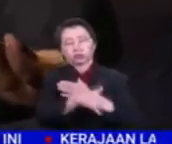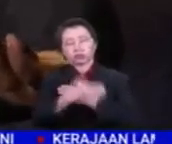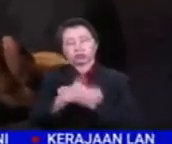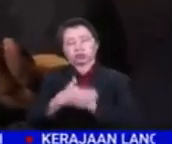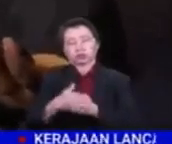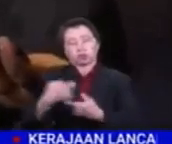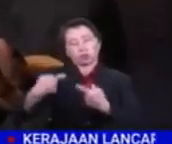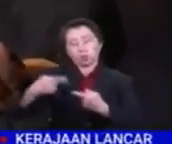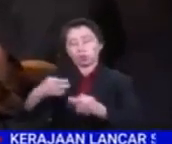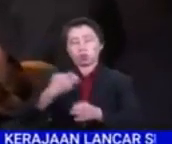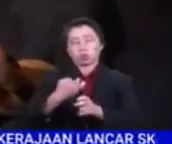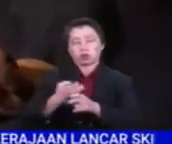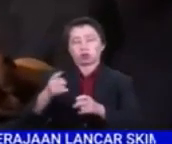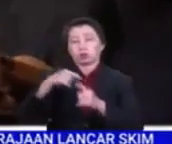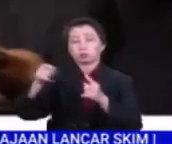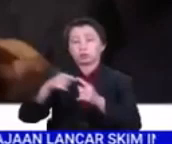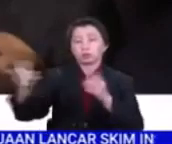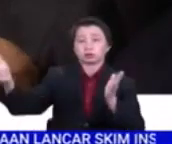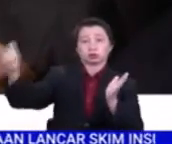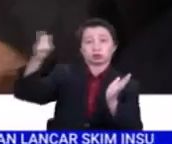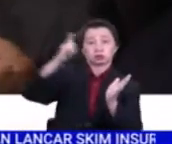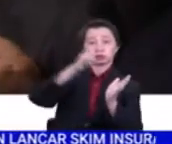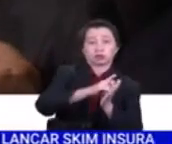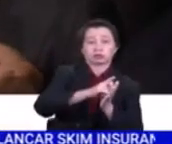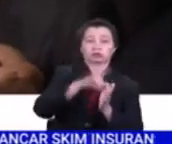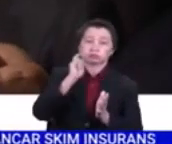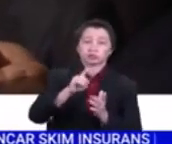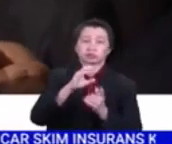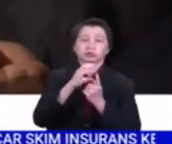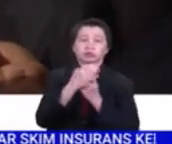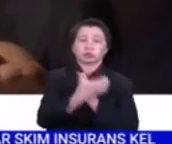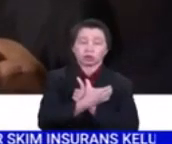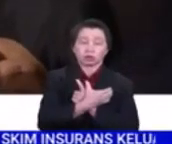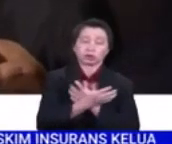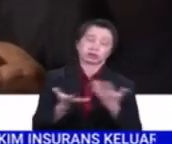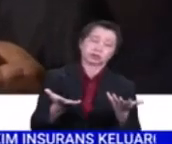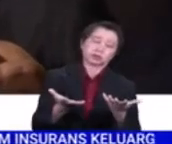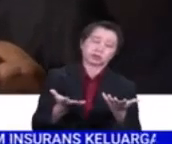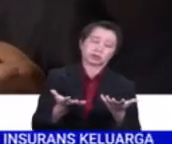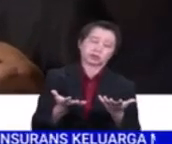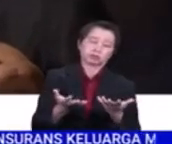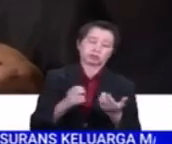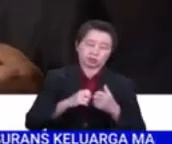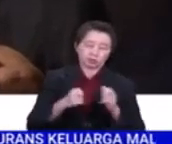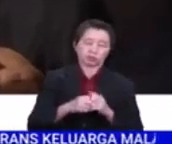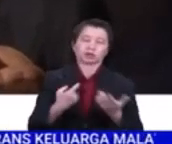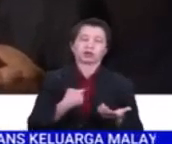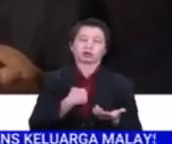dia punya, bila balik tu dia punya quarantine tu akan effect kami punya